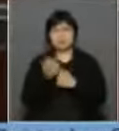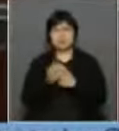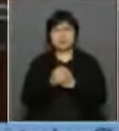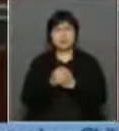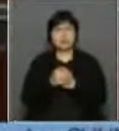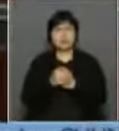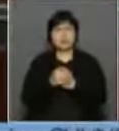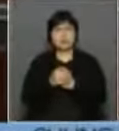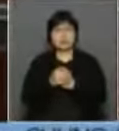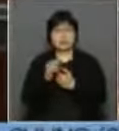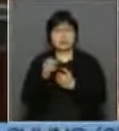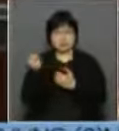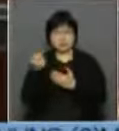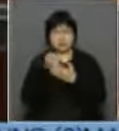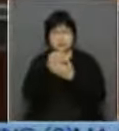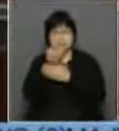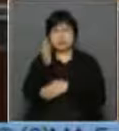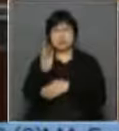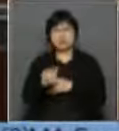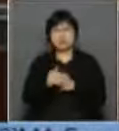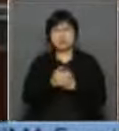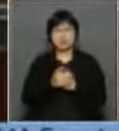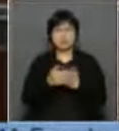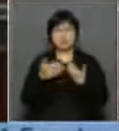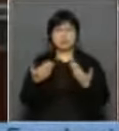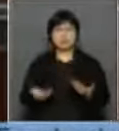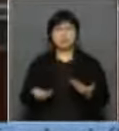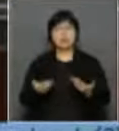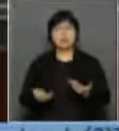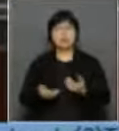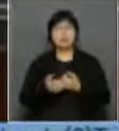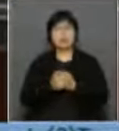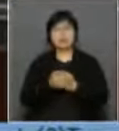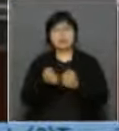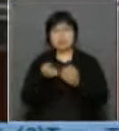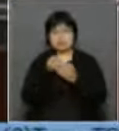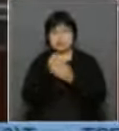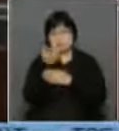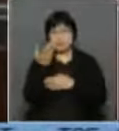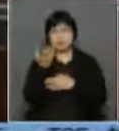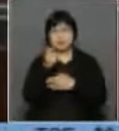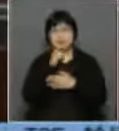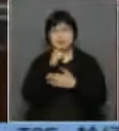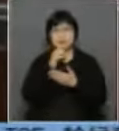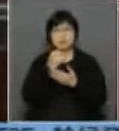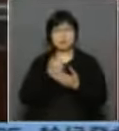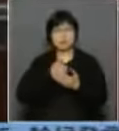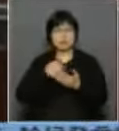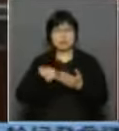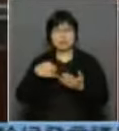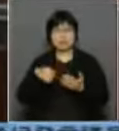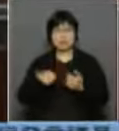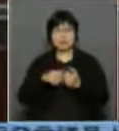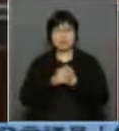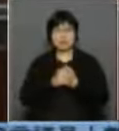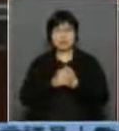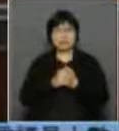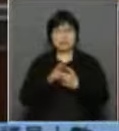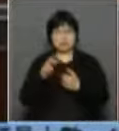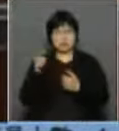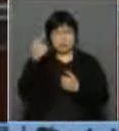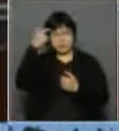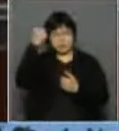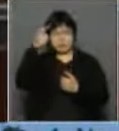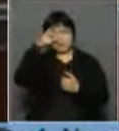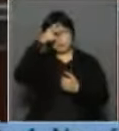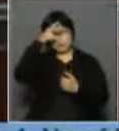可以進一步，目前現在披露的情況是有不足，我希望呢